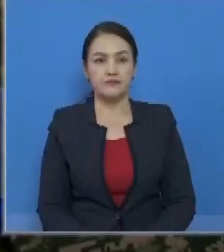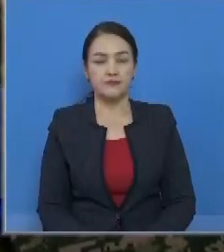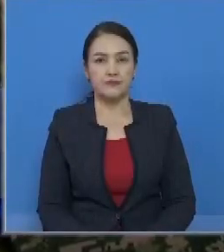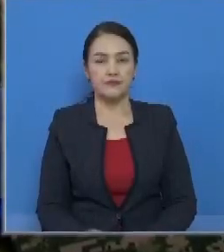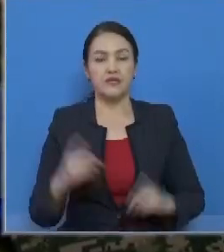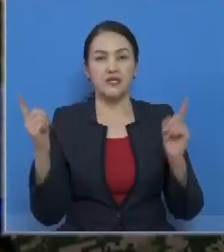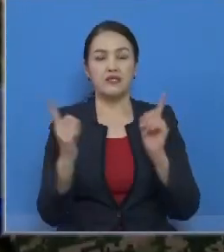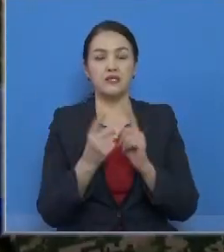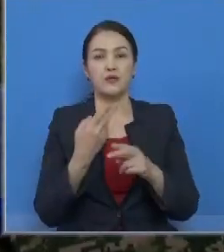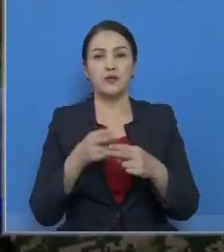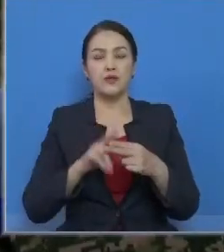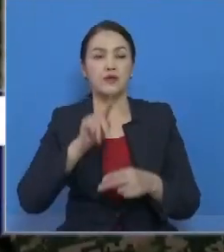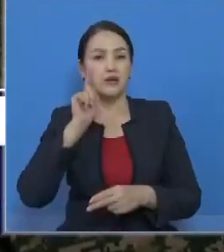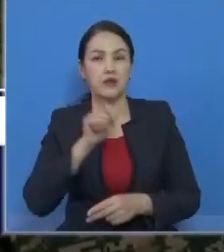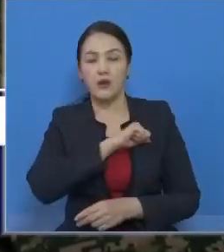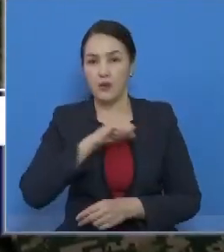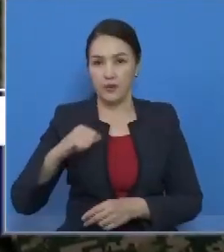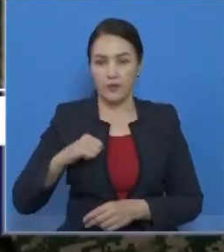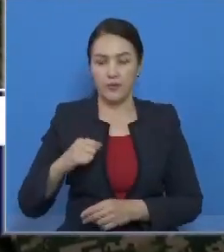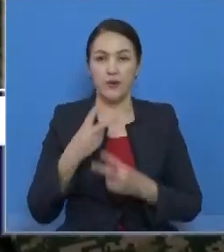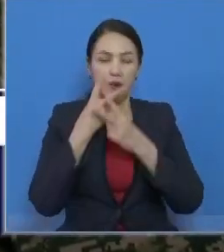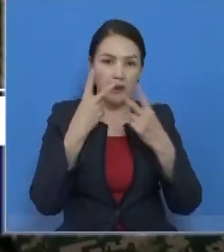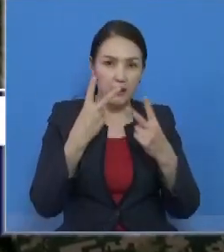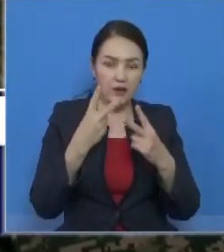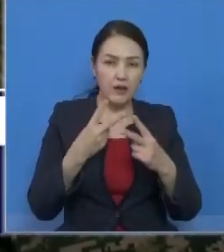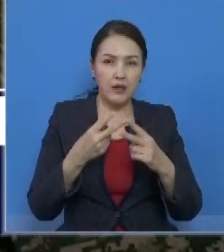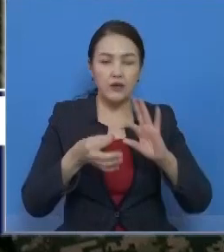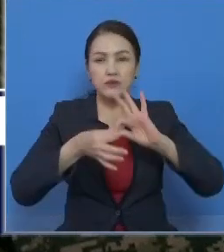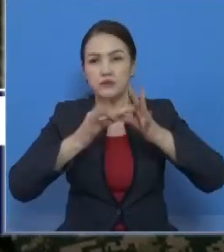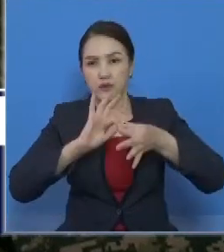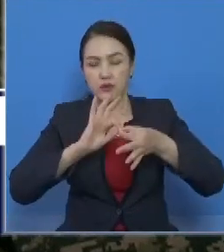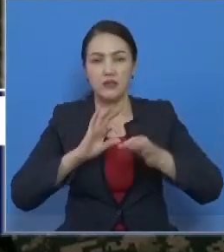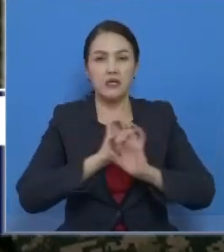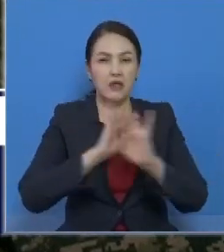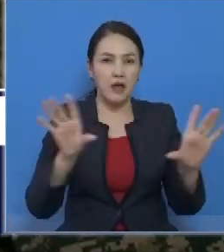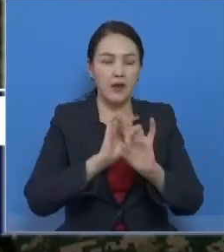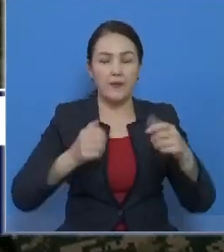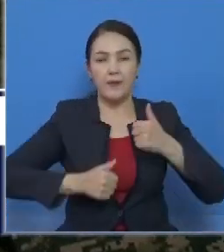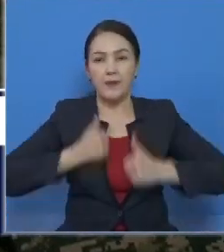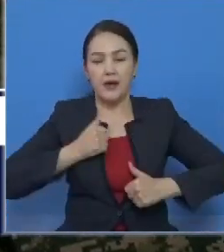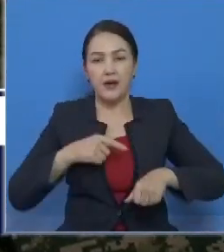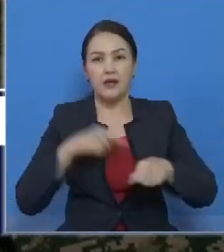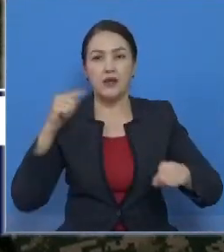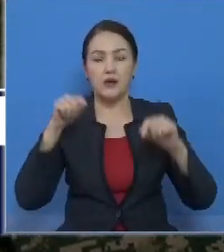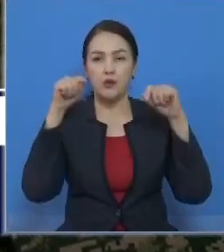Кездесудің мәні бұлында жастарға өзіміздің көрген қиыншылықтарды айтып, патриоттық сезімді оятып,